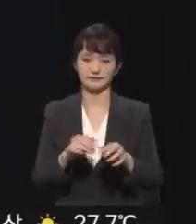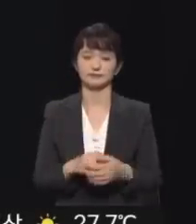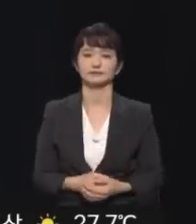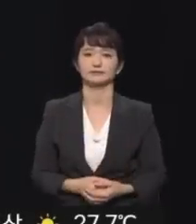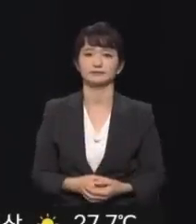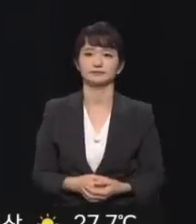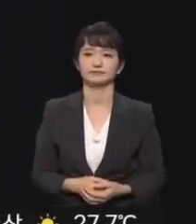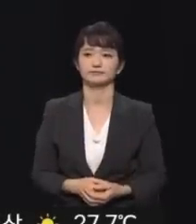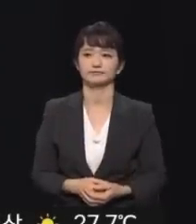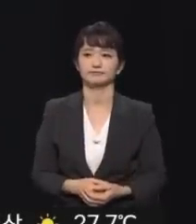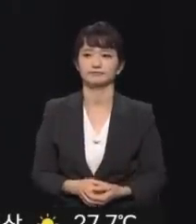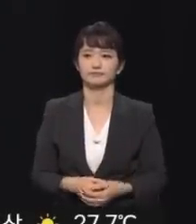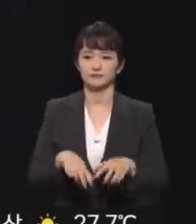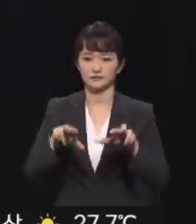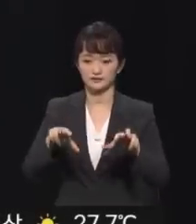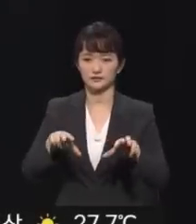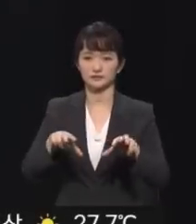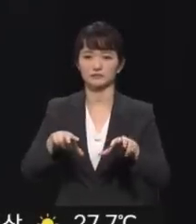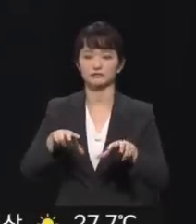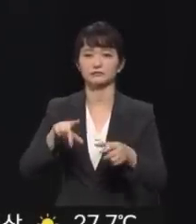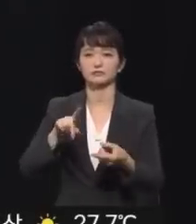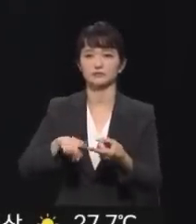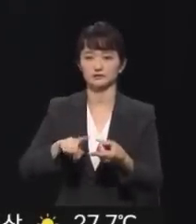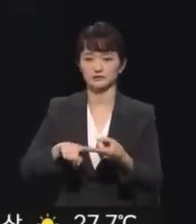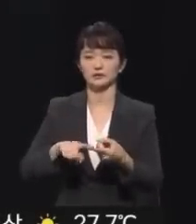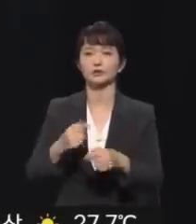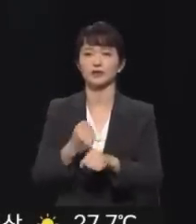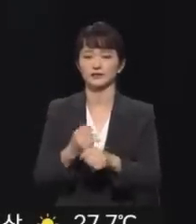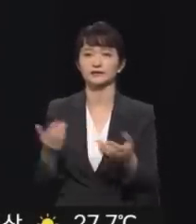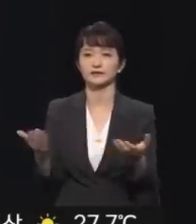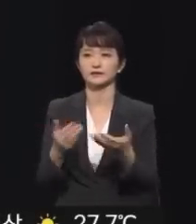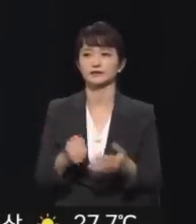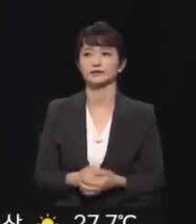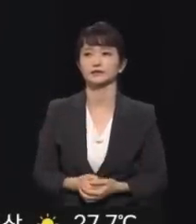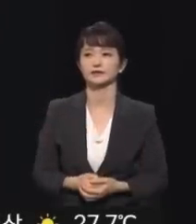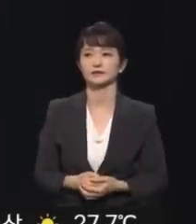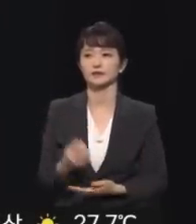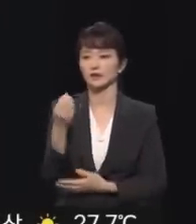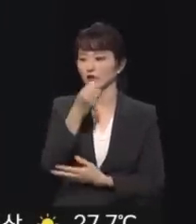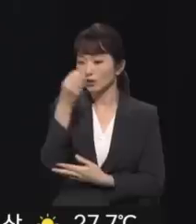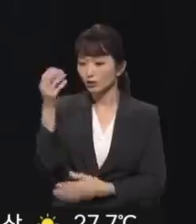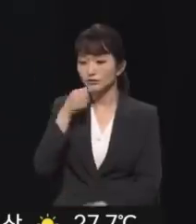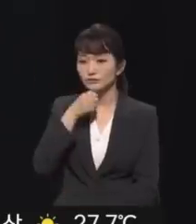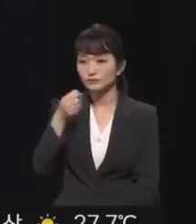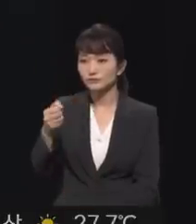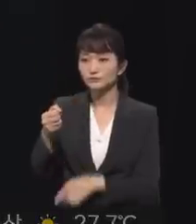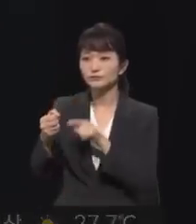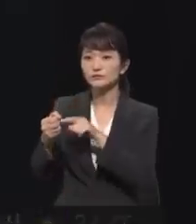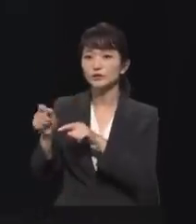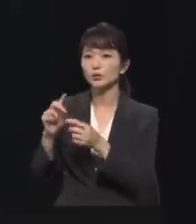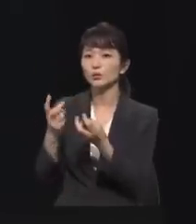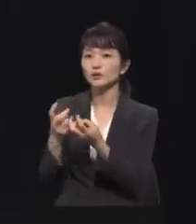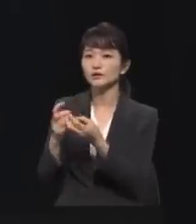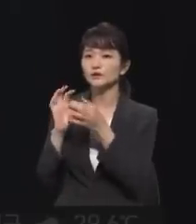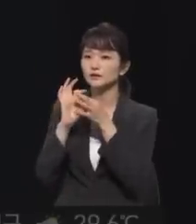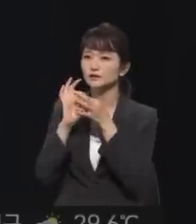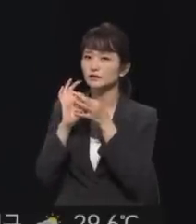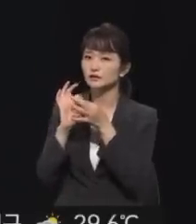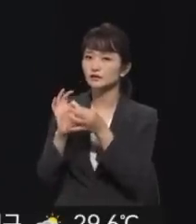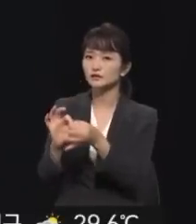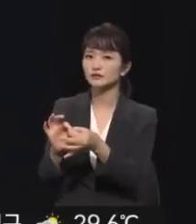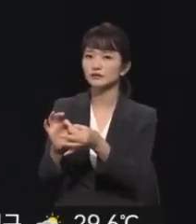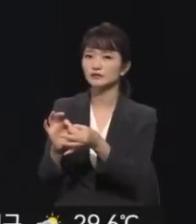그냥 지금까지 하던 대로 해 나가겠다 잠적 이라 하면 그러나 이제 언론 인터뷰와 관련해서 그것을 어떻게 지속적으로 하면서